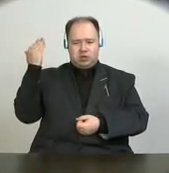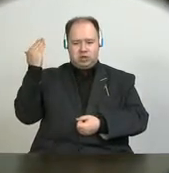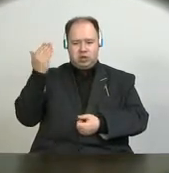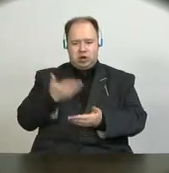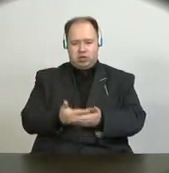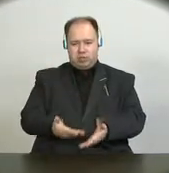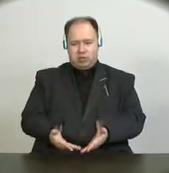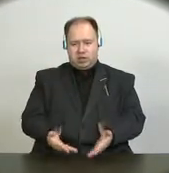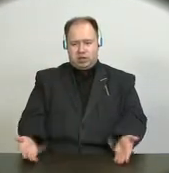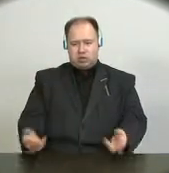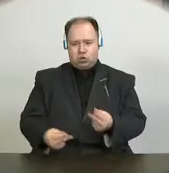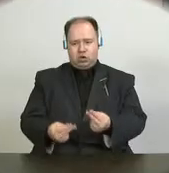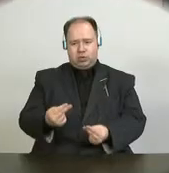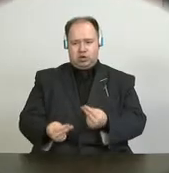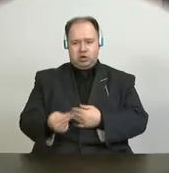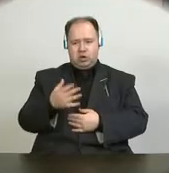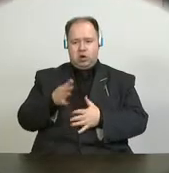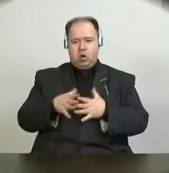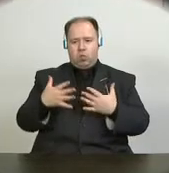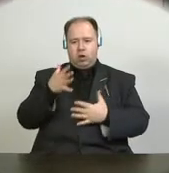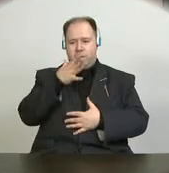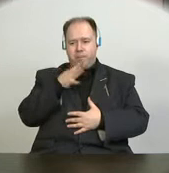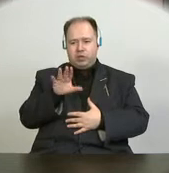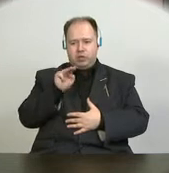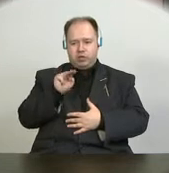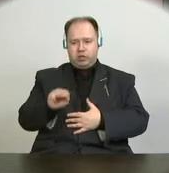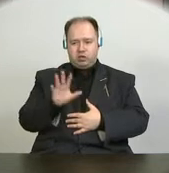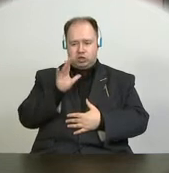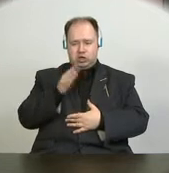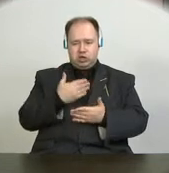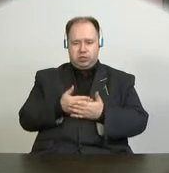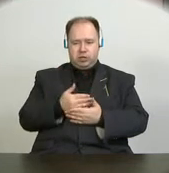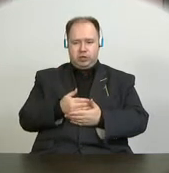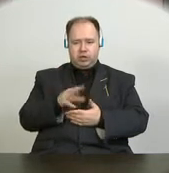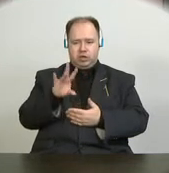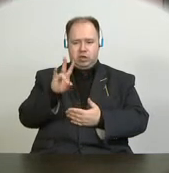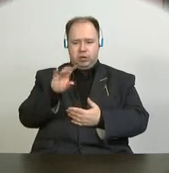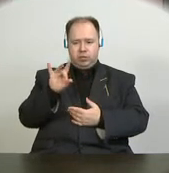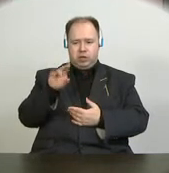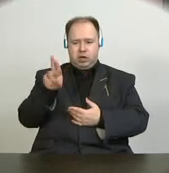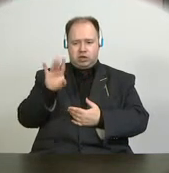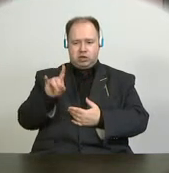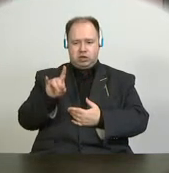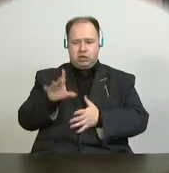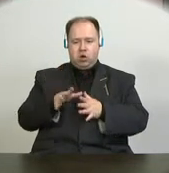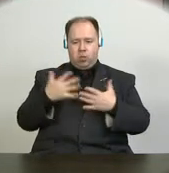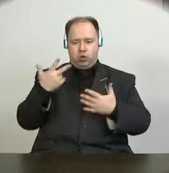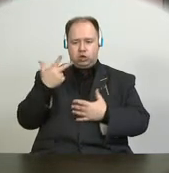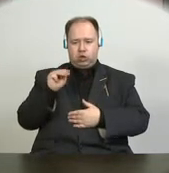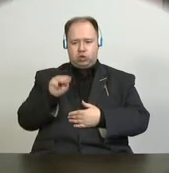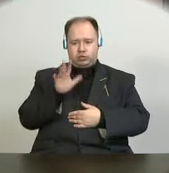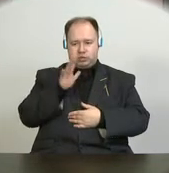пяти тысяч лет из более-менее известных такие как нарды на примером там порядка трех тысяч лет и ну в принципе